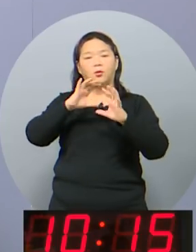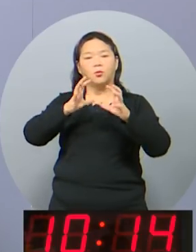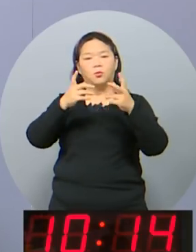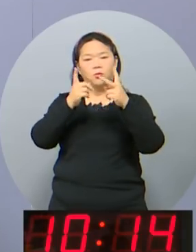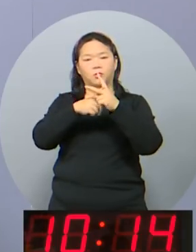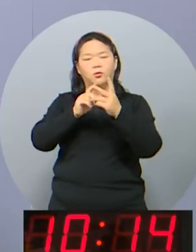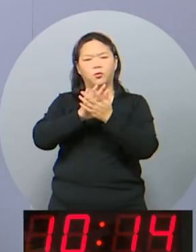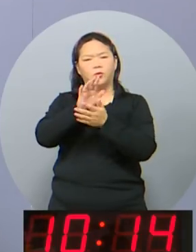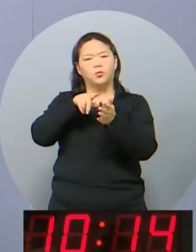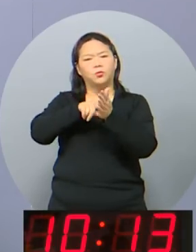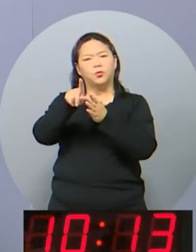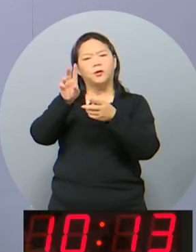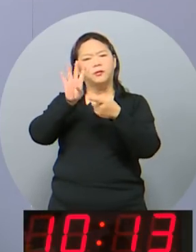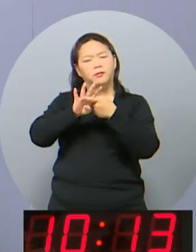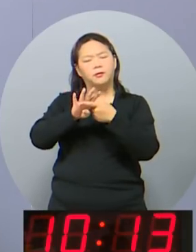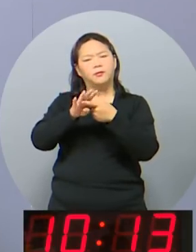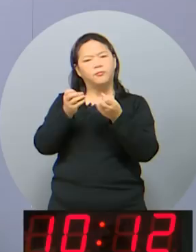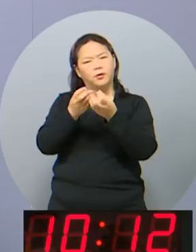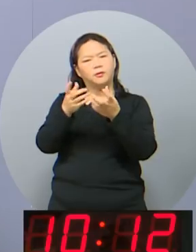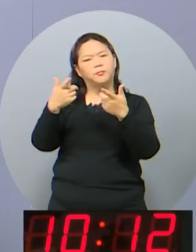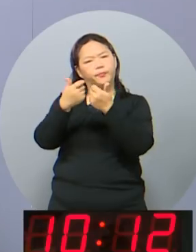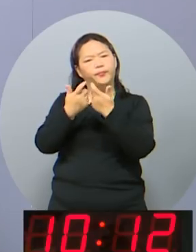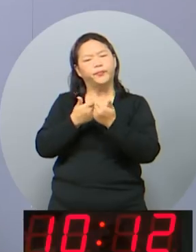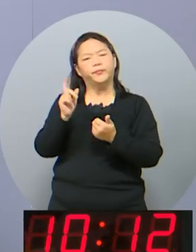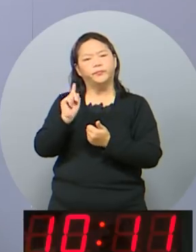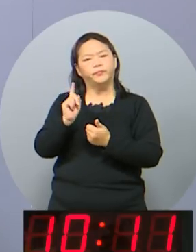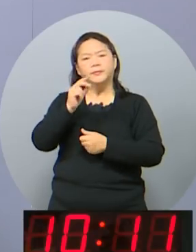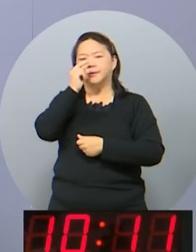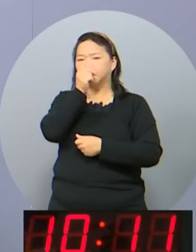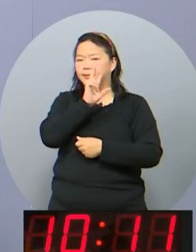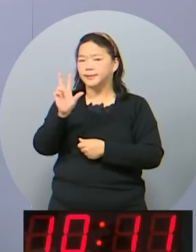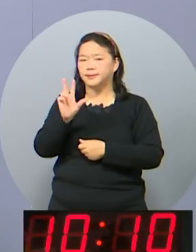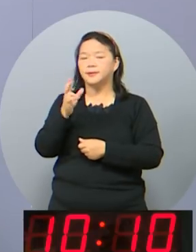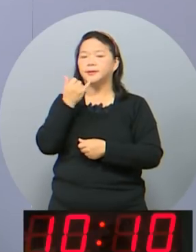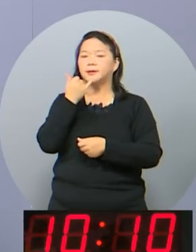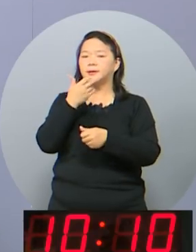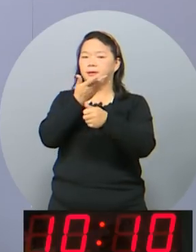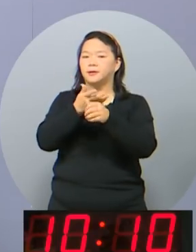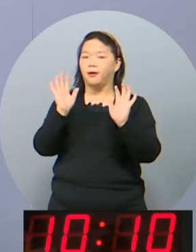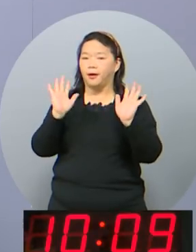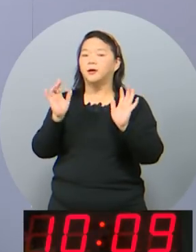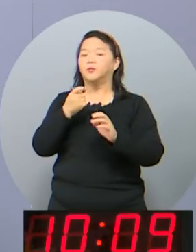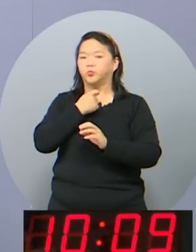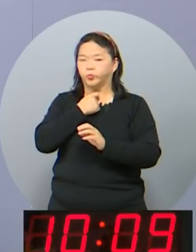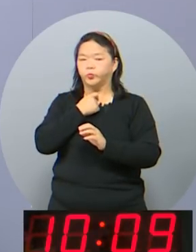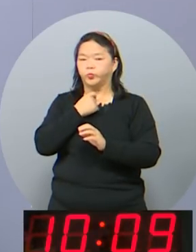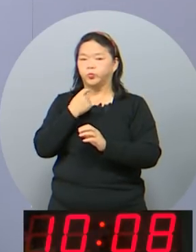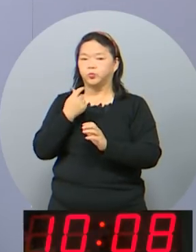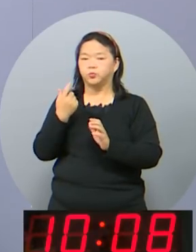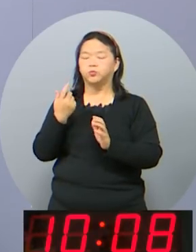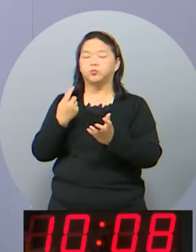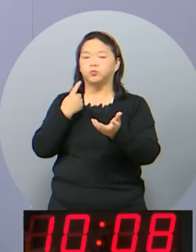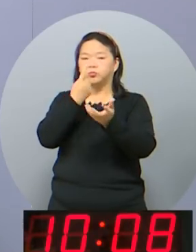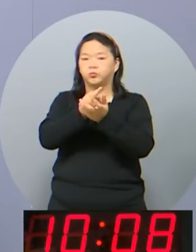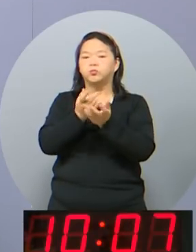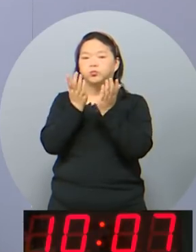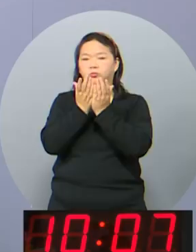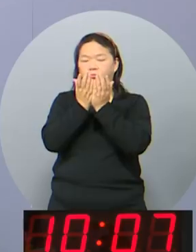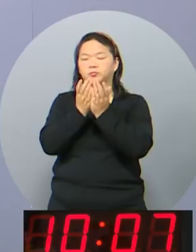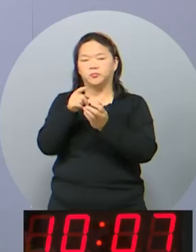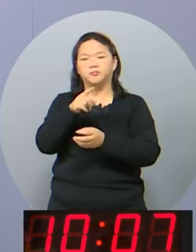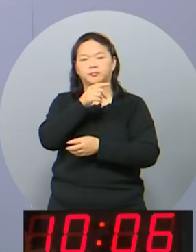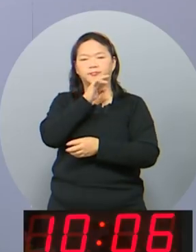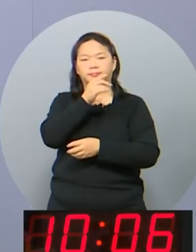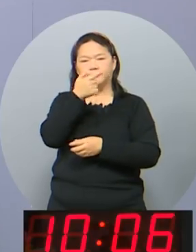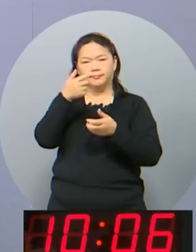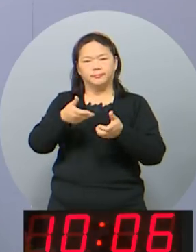怎么样的一个专业的发展，让我们的特色可以让很多的小孩子愿意到我们的淡海国小来就读，这是一个非常